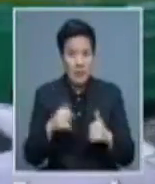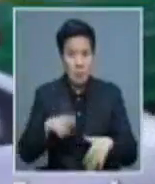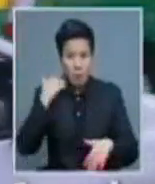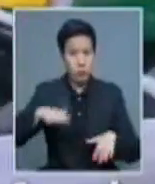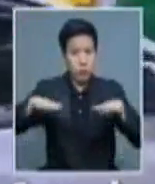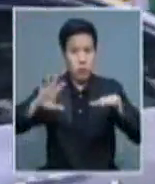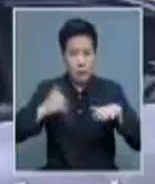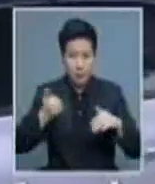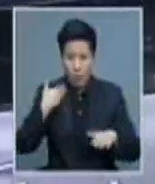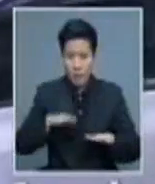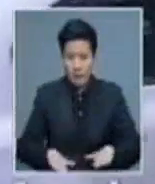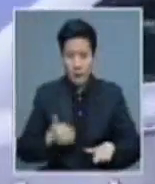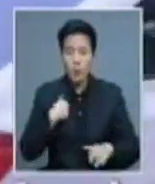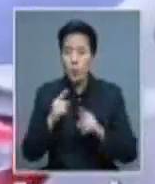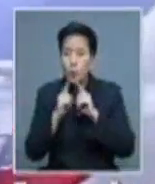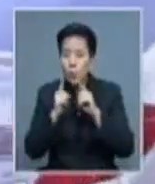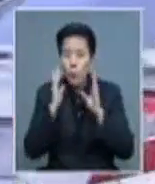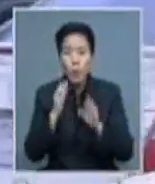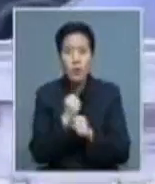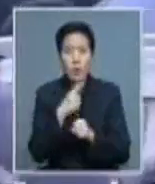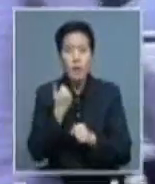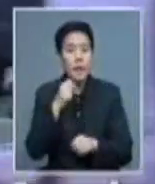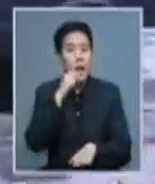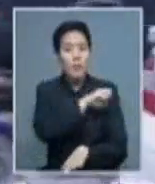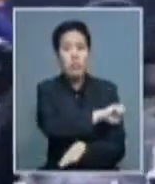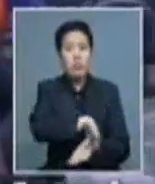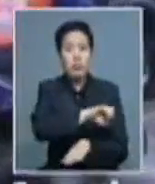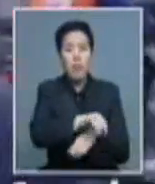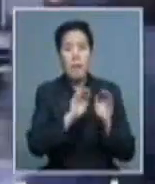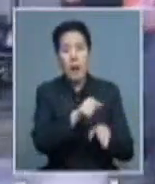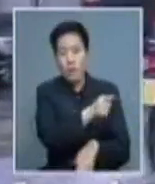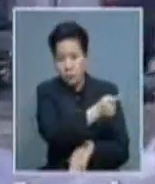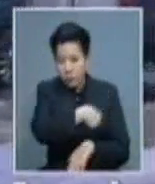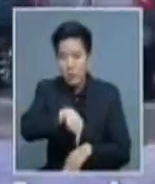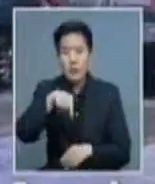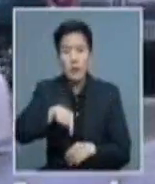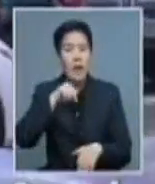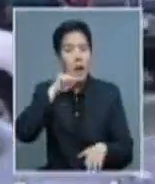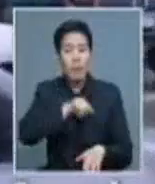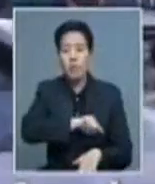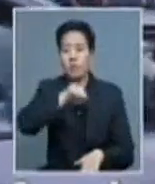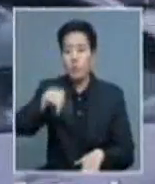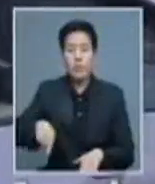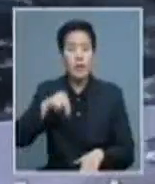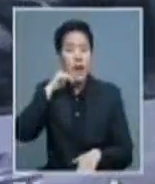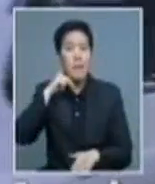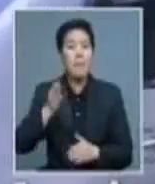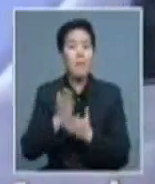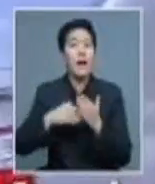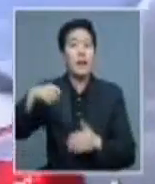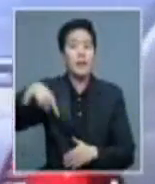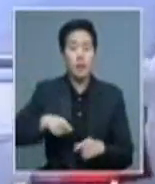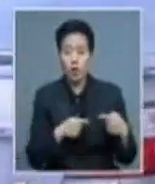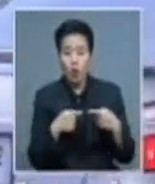ซึ่งจากการพูดคุยจากเจ้าหน้าที่ที่เกี่ยวข้องเขาบอกเขาว่าเป็นการผ่านน้ำมาจากคลองลาดพร้าวแล้วมันไม่สามารถที่จะลงสู่คลองบางซื่อได้